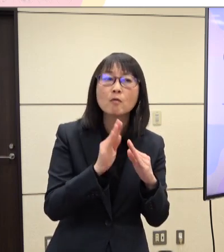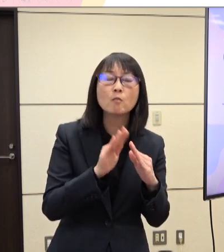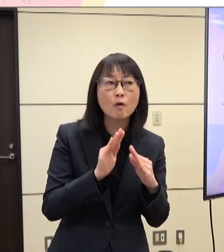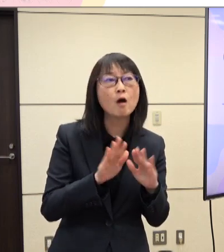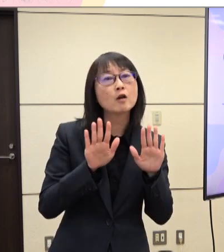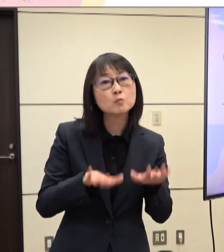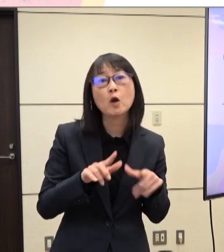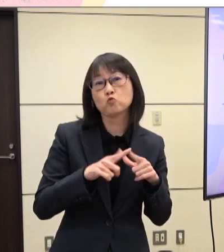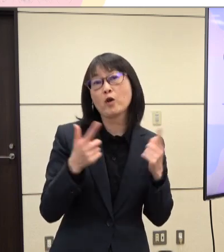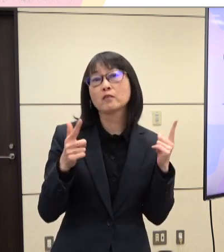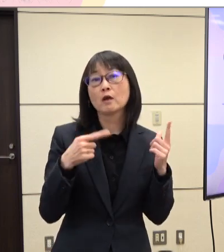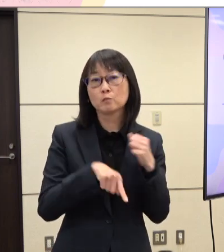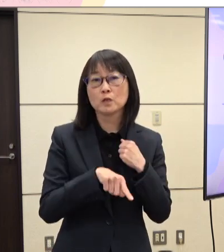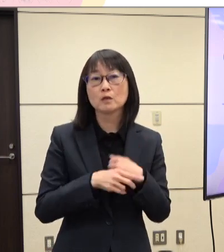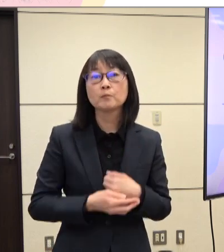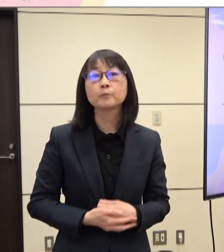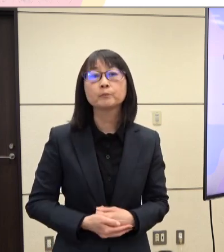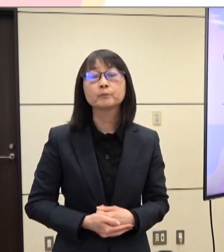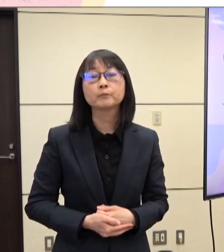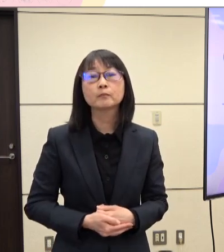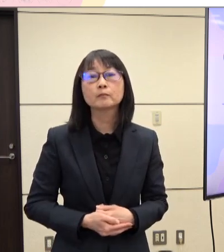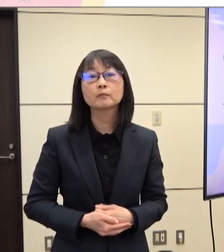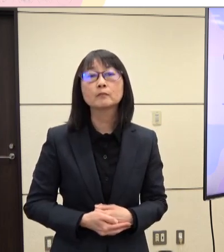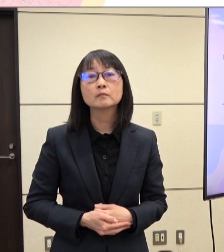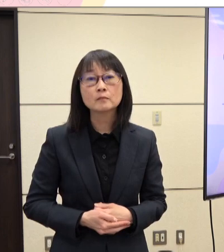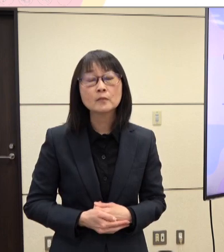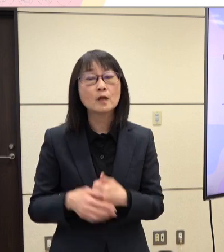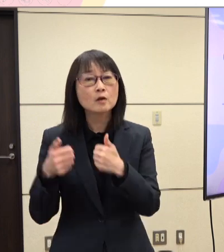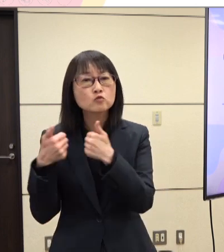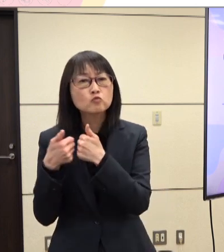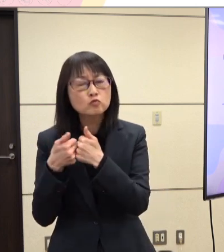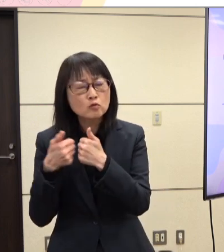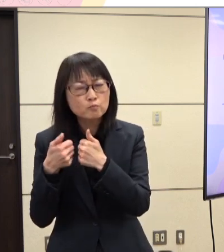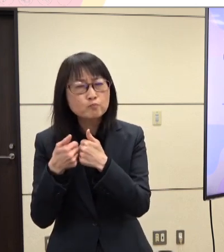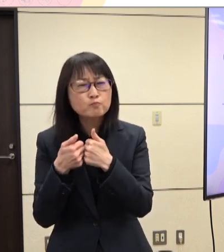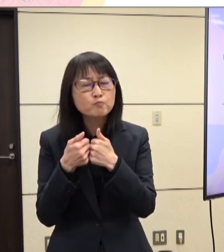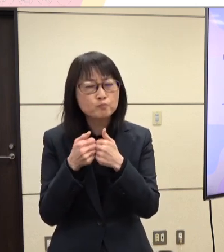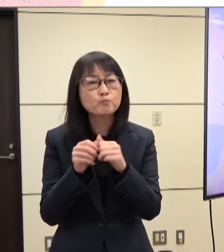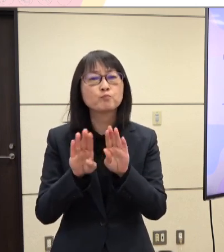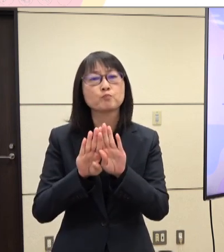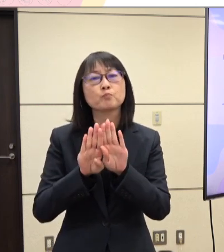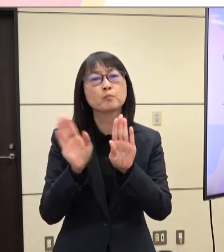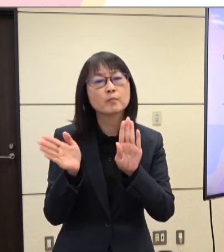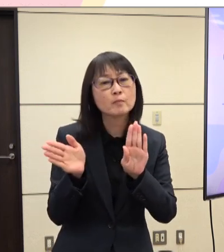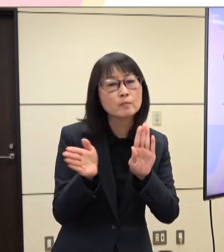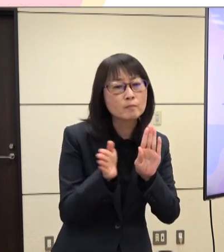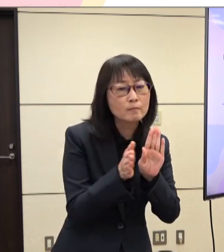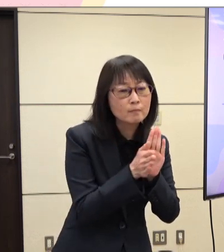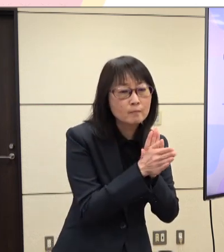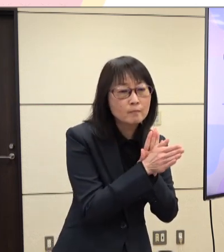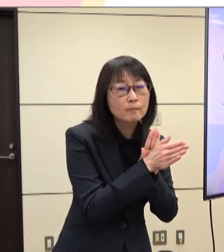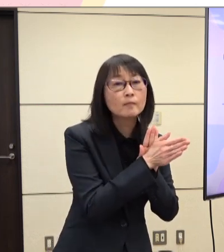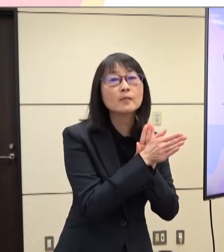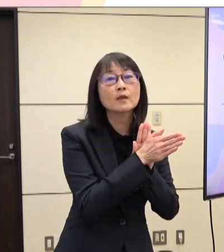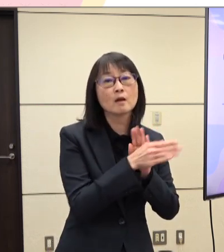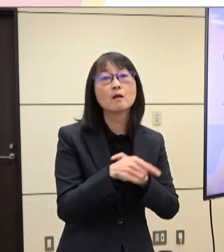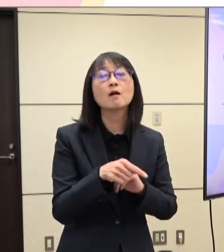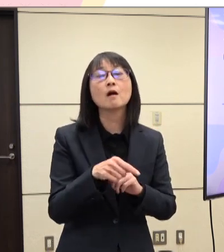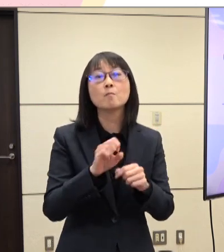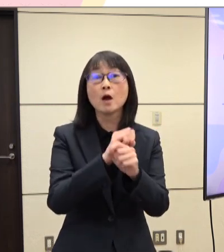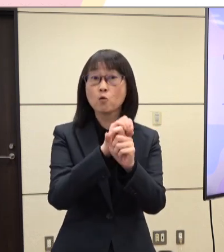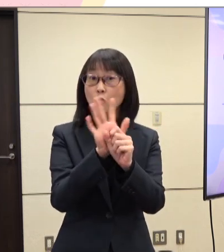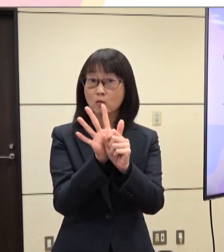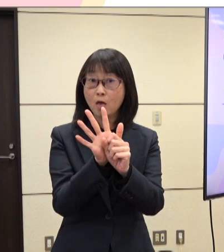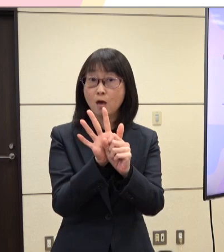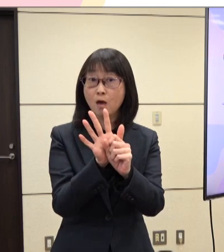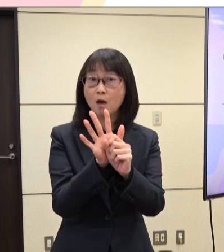この辺りから相談を開始して、で、例えばコロナ禍になっても、我々オンライン相談なんかもやったんです